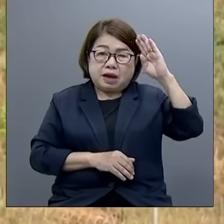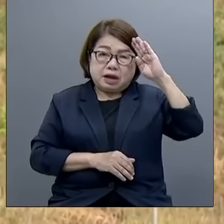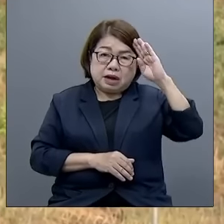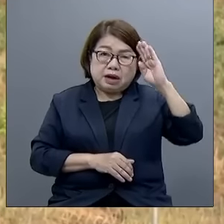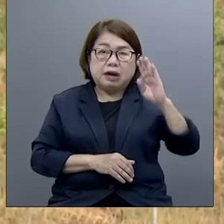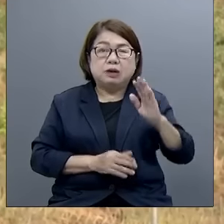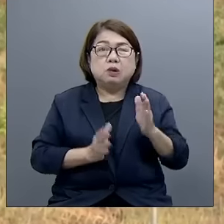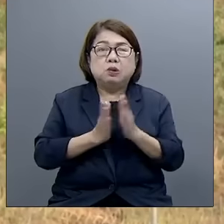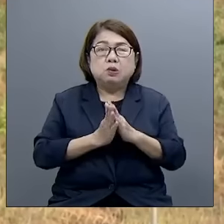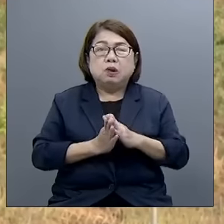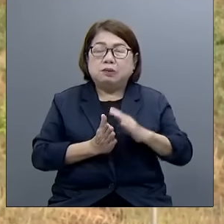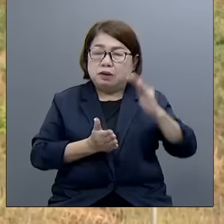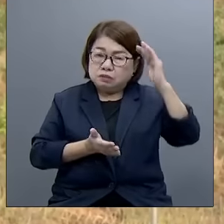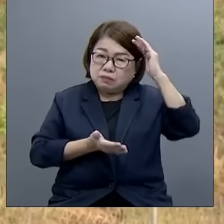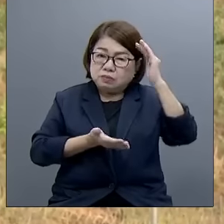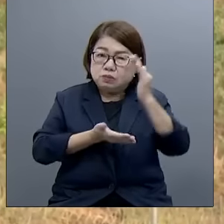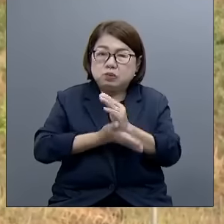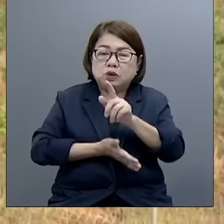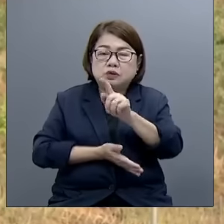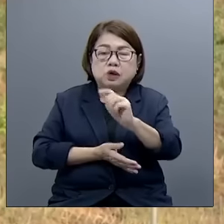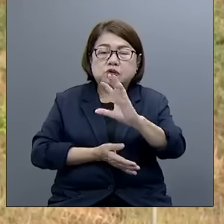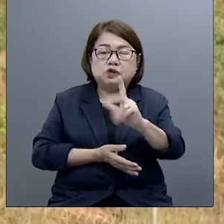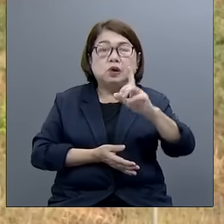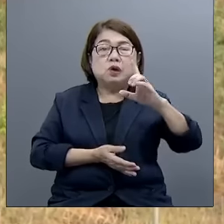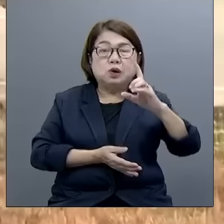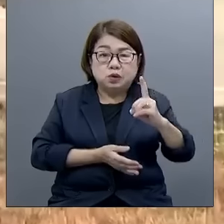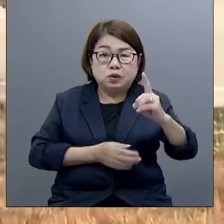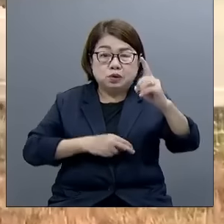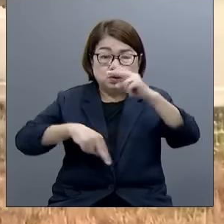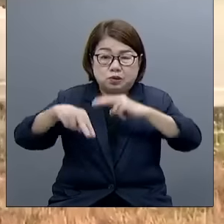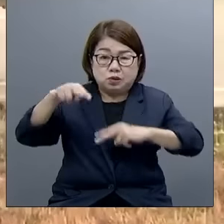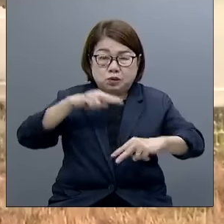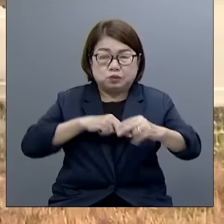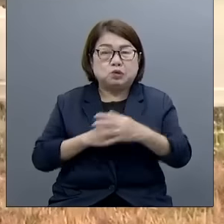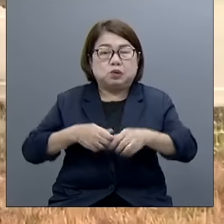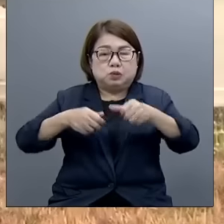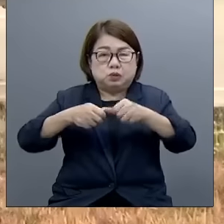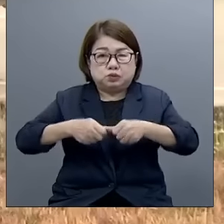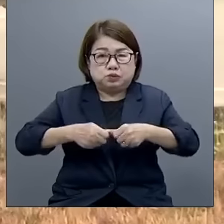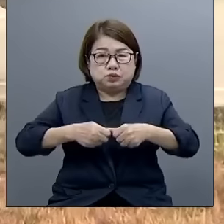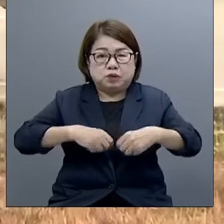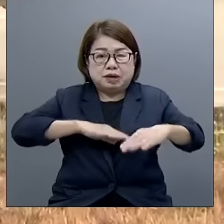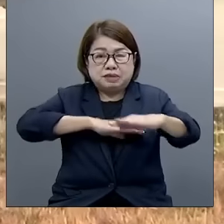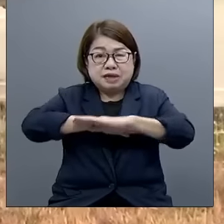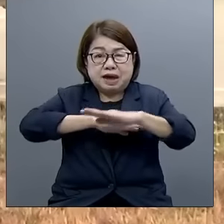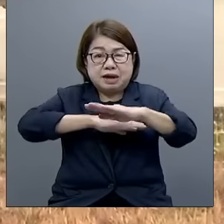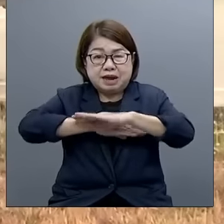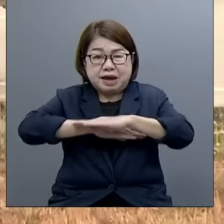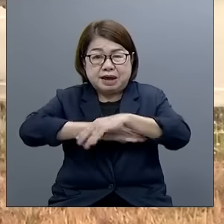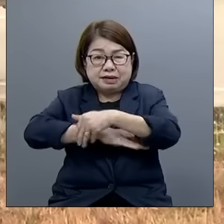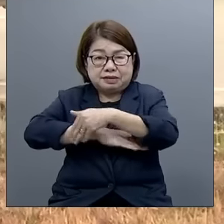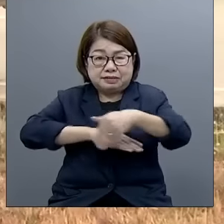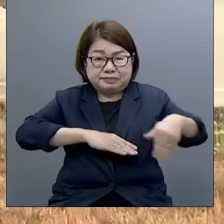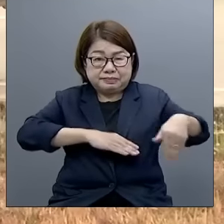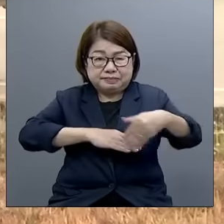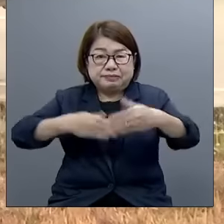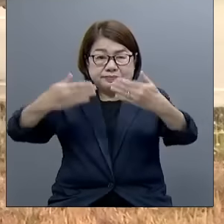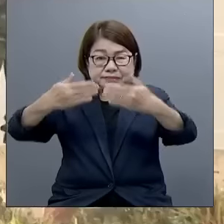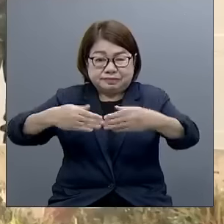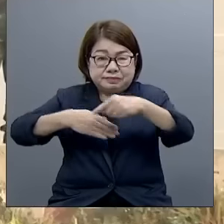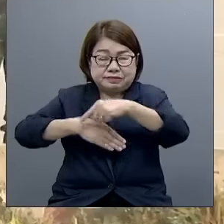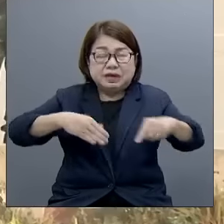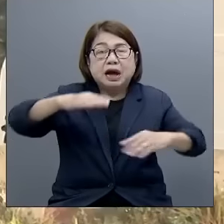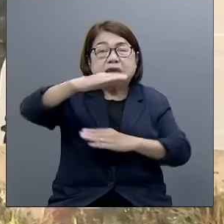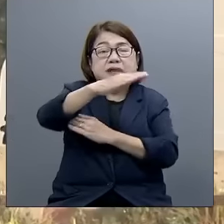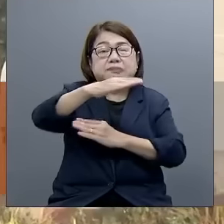จตะเวนชายแดนกองร้อยตชด346ตึงกำลังตลอดแนวชายแดนเลยนะครับโดยเฉพาะจุดนี้นะครับสะพานแห่งที่2แม่ส